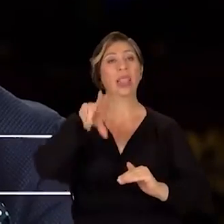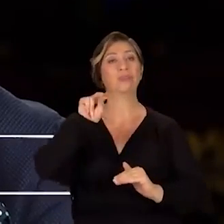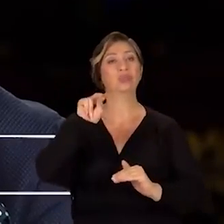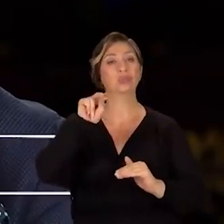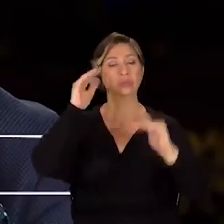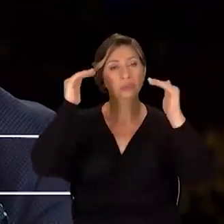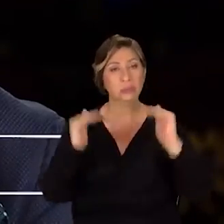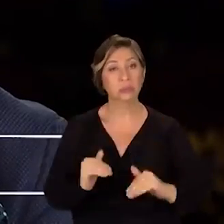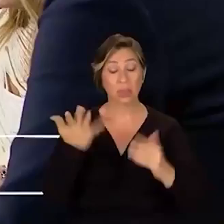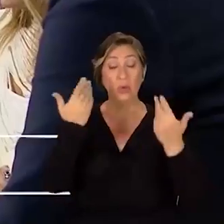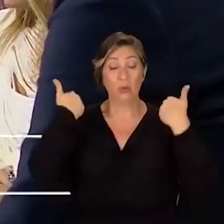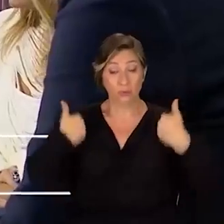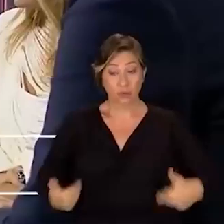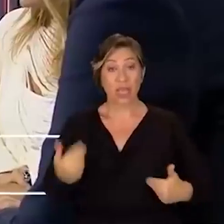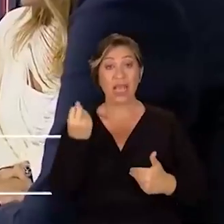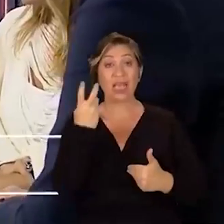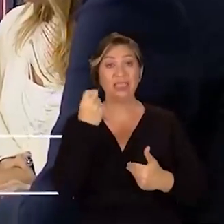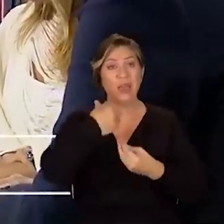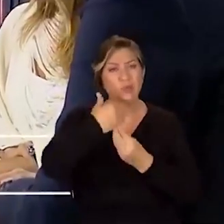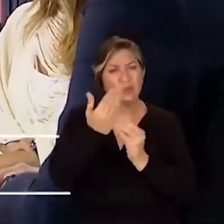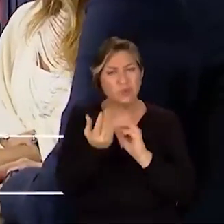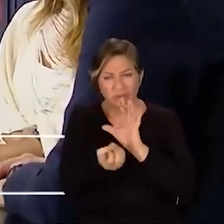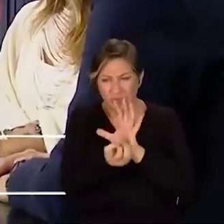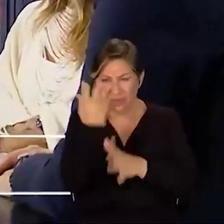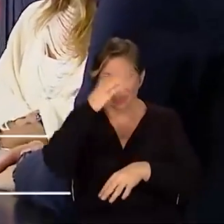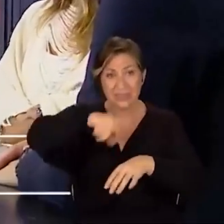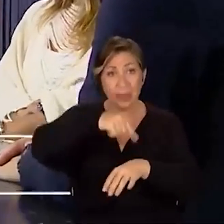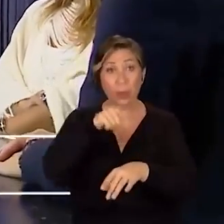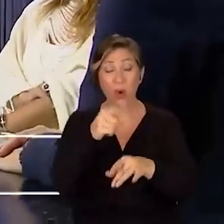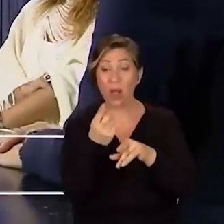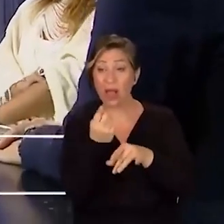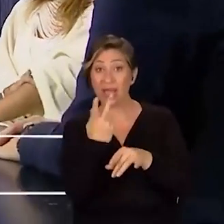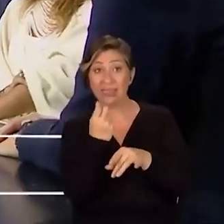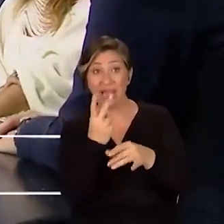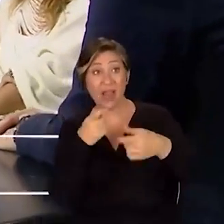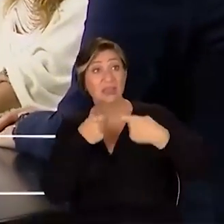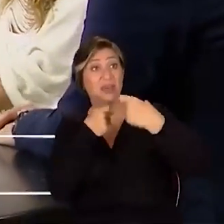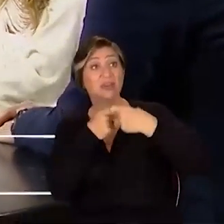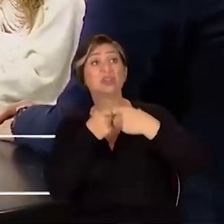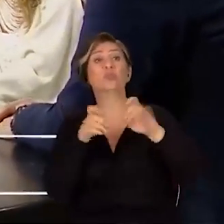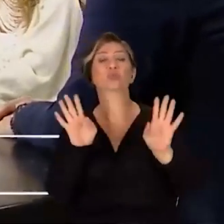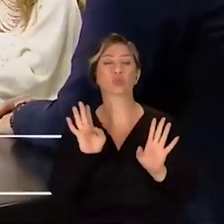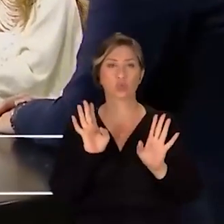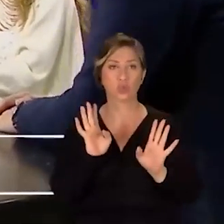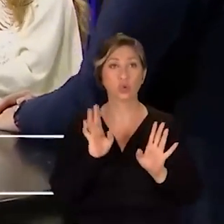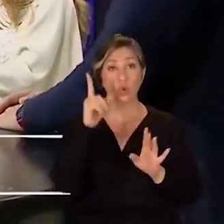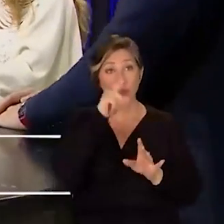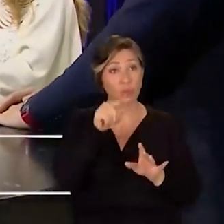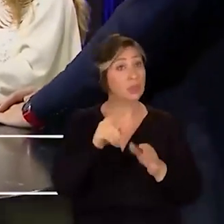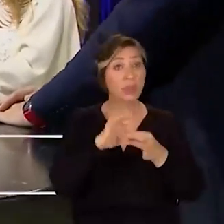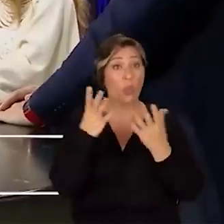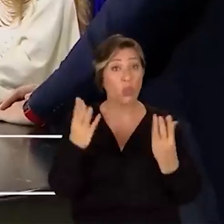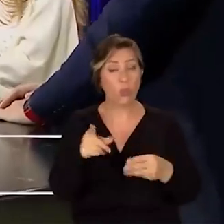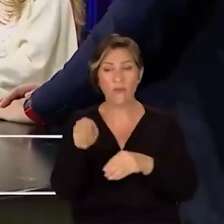Yani vücudunuzda kanser hücresi oluştuğu zaman bu kanser hücreleriyle savaşamıyorsunuz. Dolayısıyla ne oluyor?